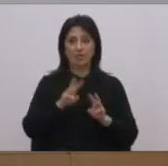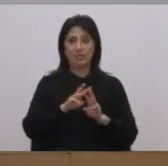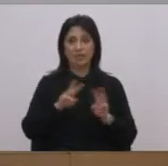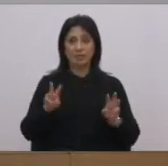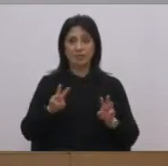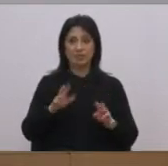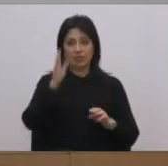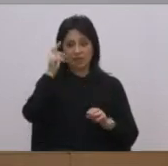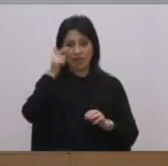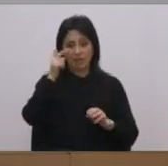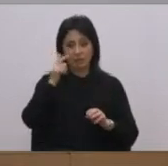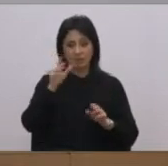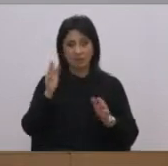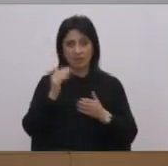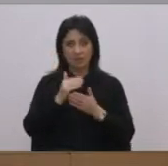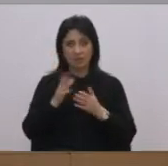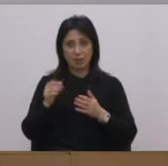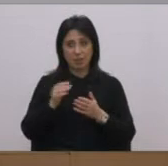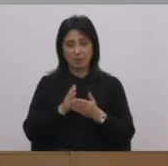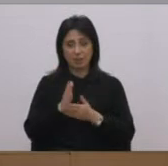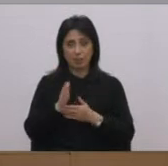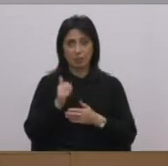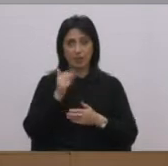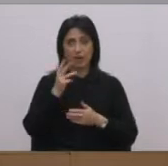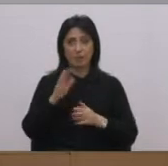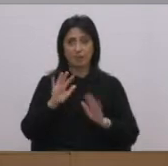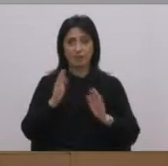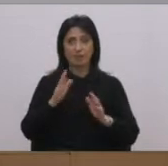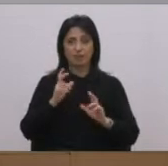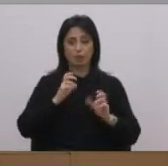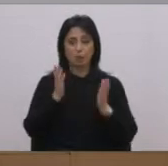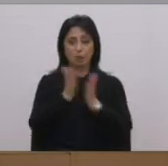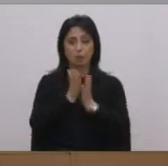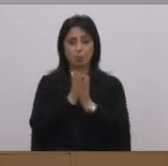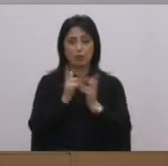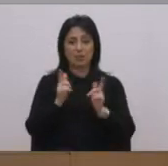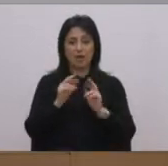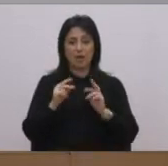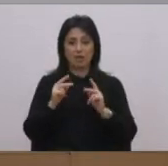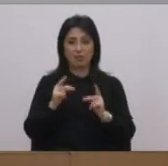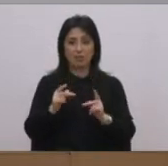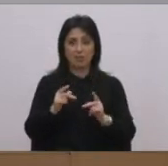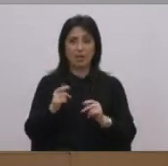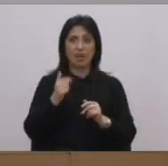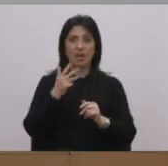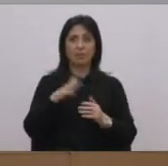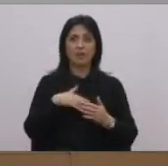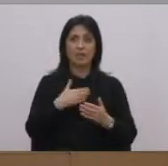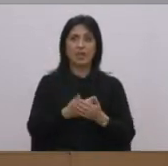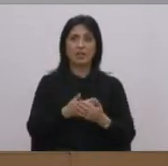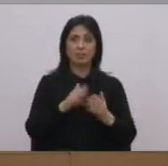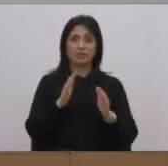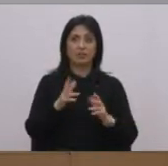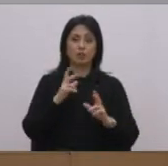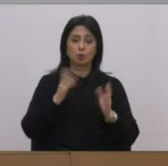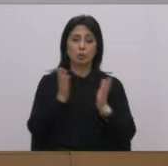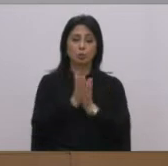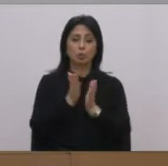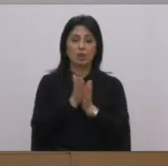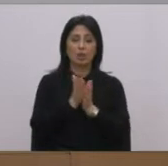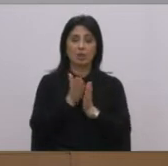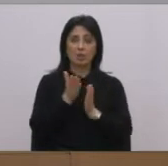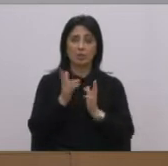სამინისტრო განათლების სისტემასთან ამ მიმართულებით, რამდენად ხდება სტუდენტების გადამზადება, რამდენად აქტიურად ხდება